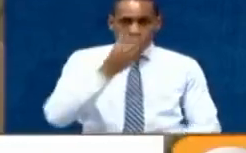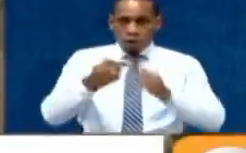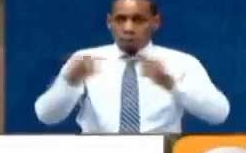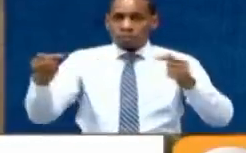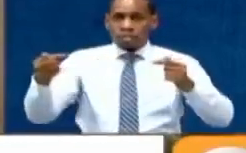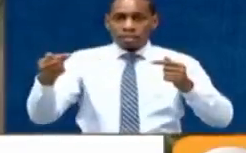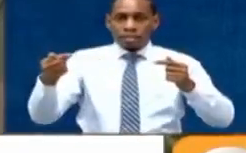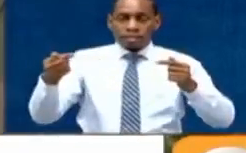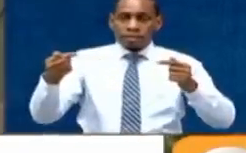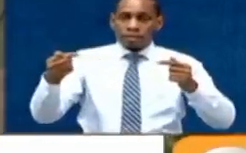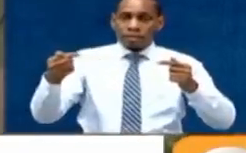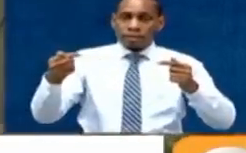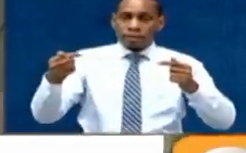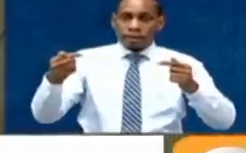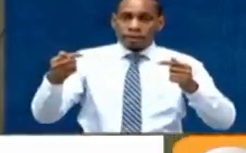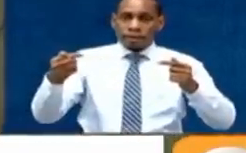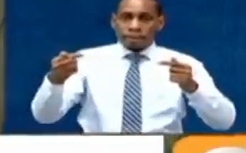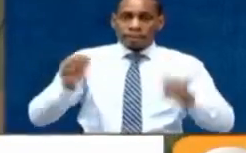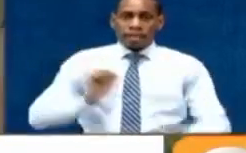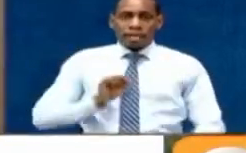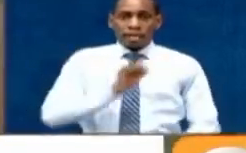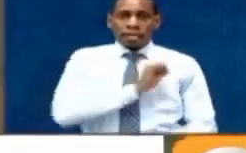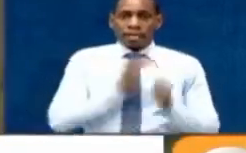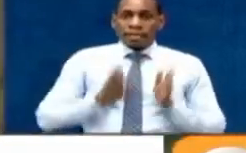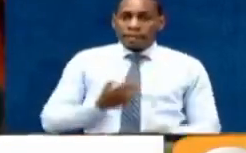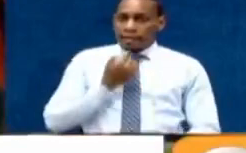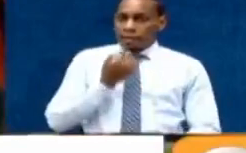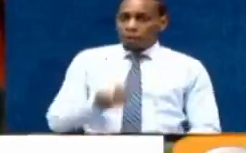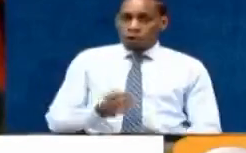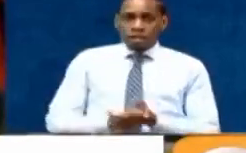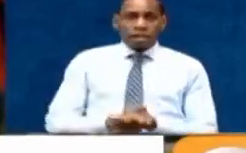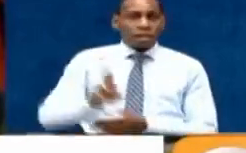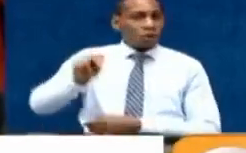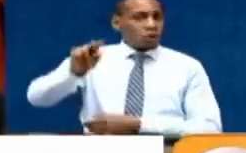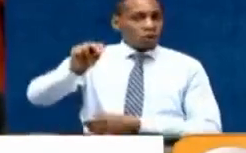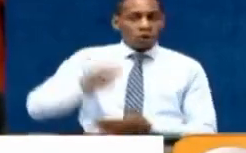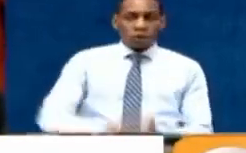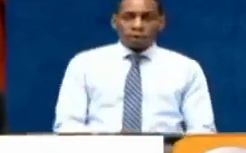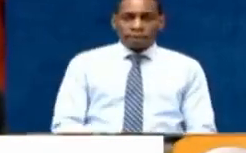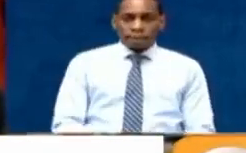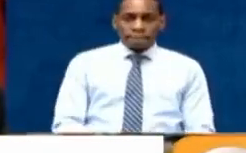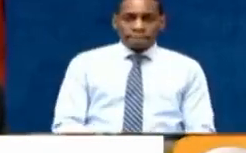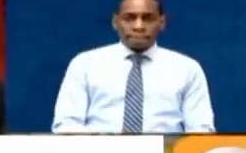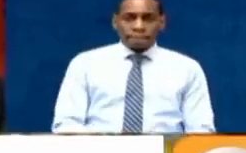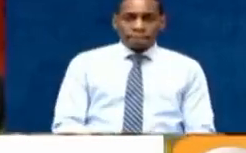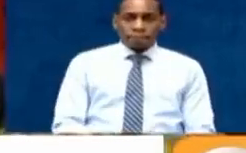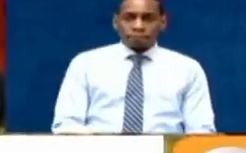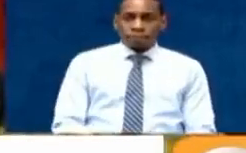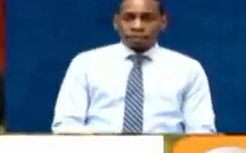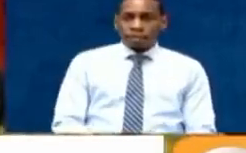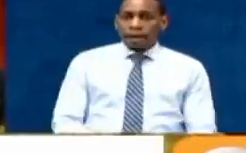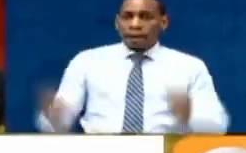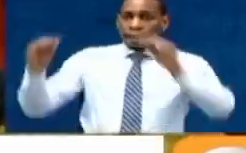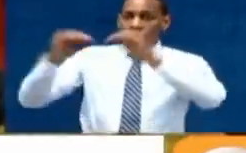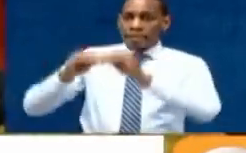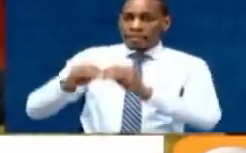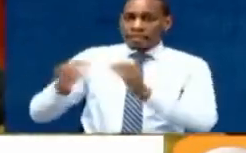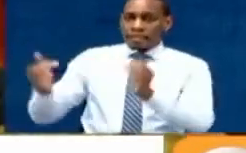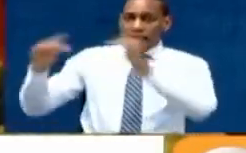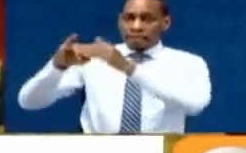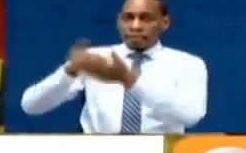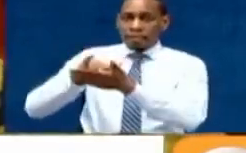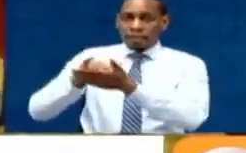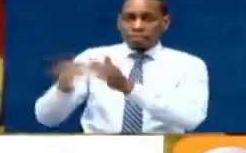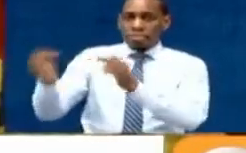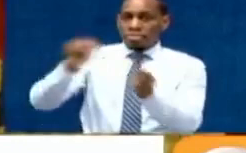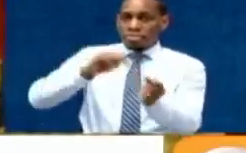against Senator Gideon Moi of Baringo. I'm submitting. Kikao cha bunge kikajipata katika